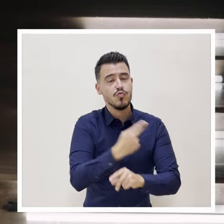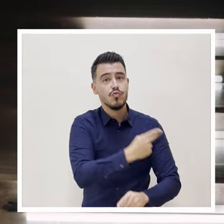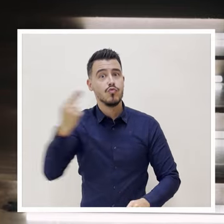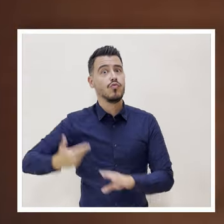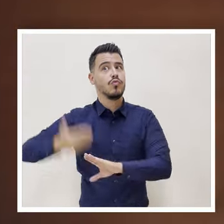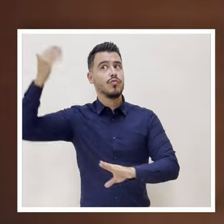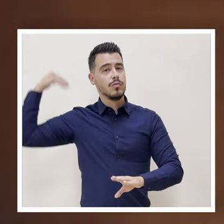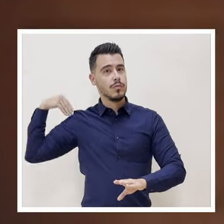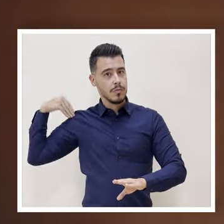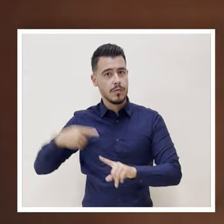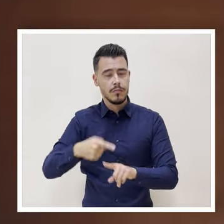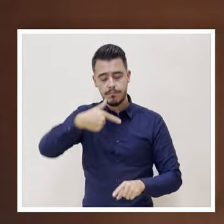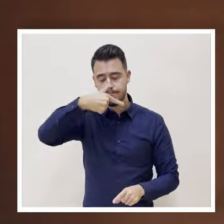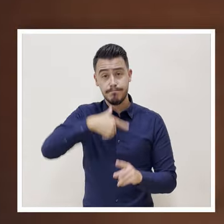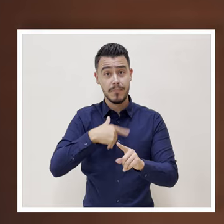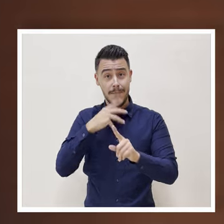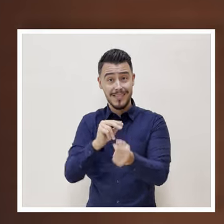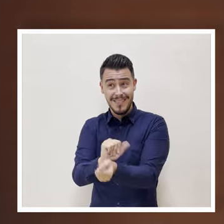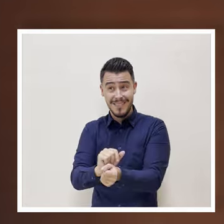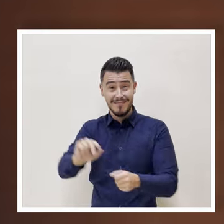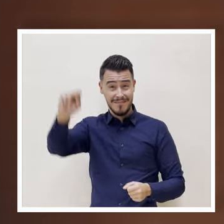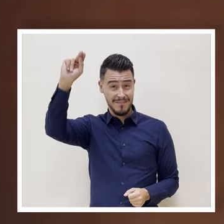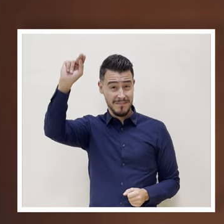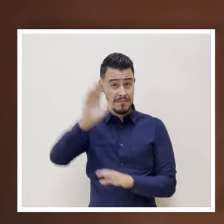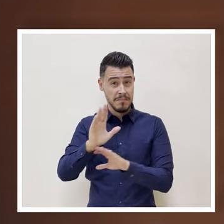ύψος, μα και περήφανοι, δίνουμε την